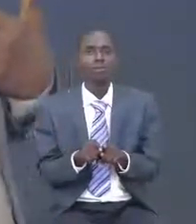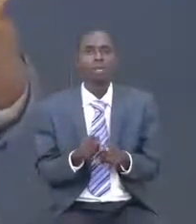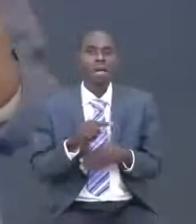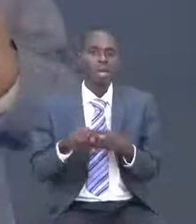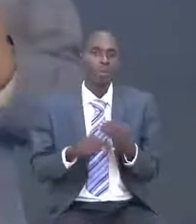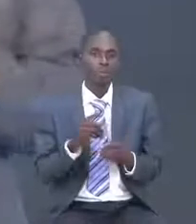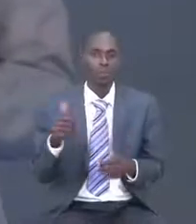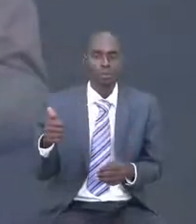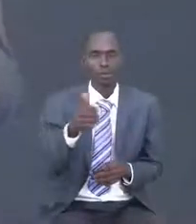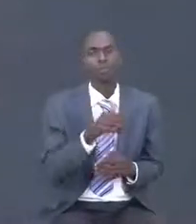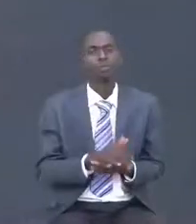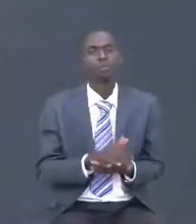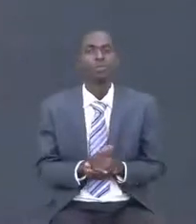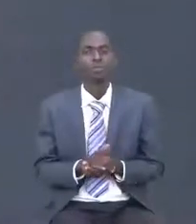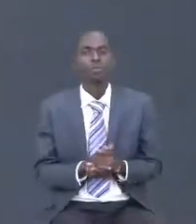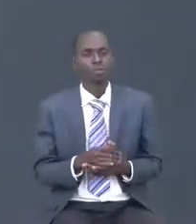cours.